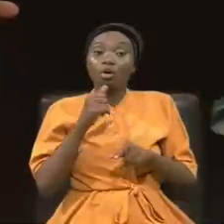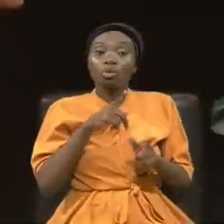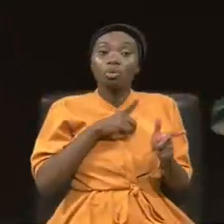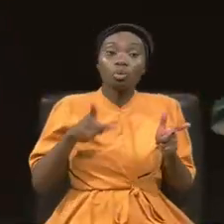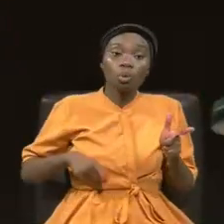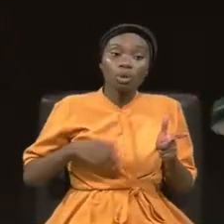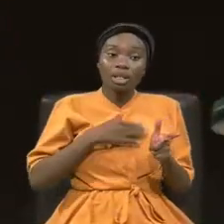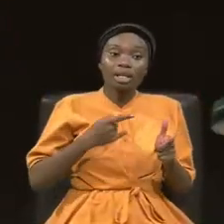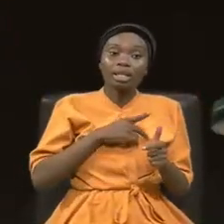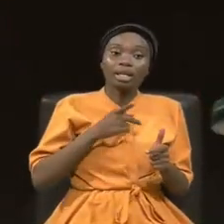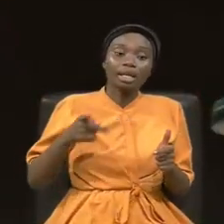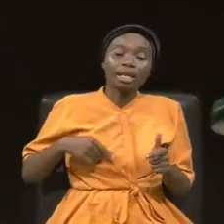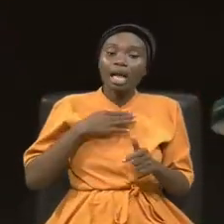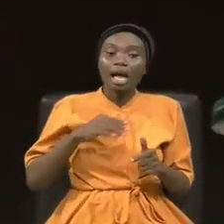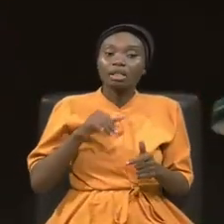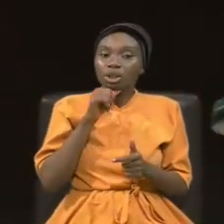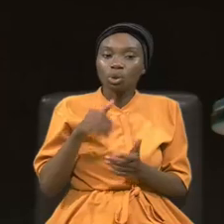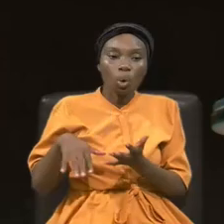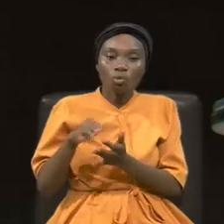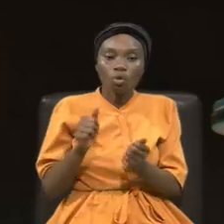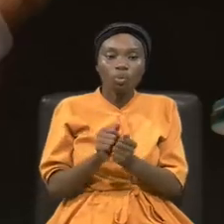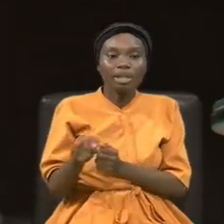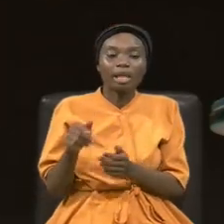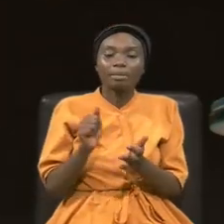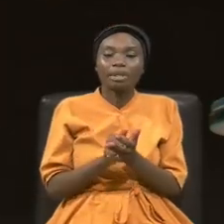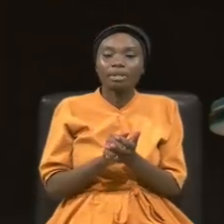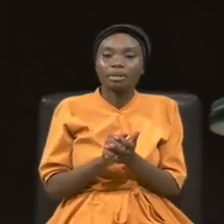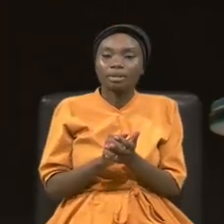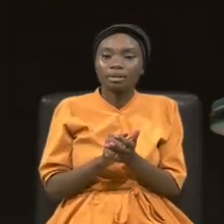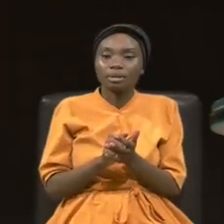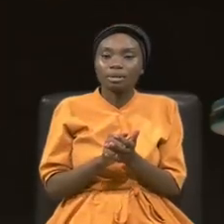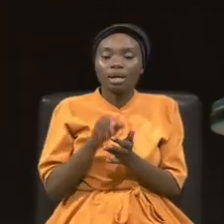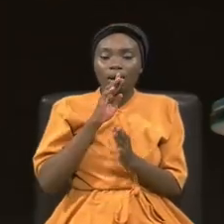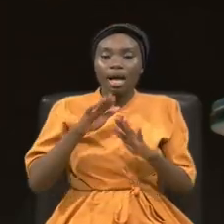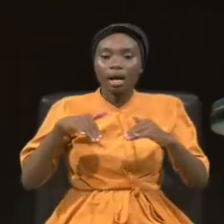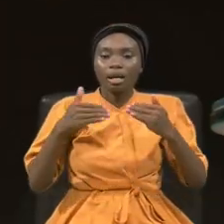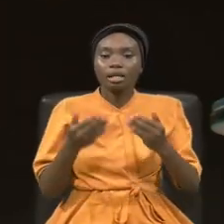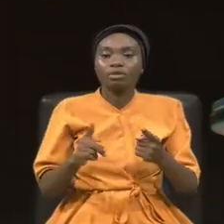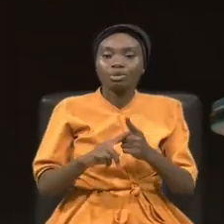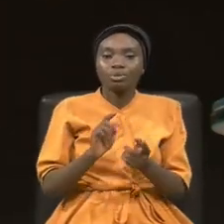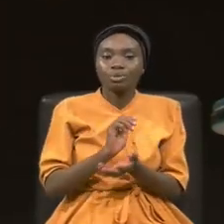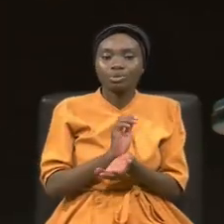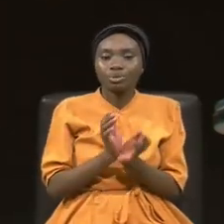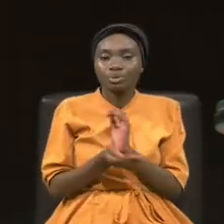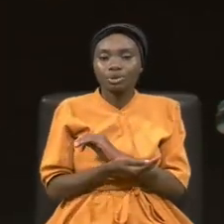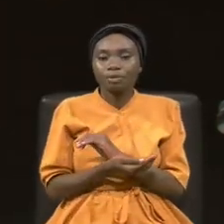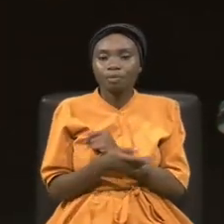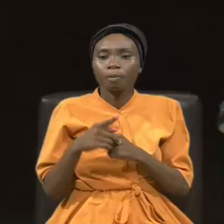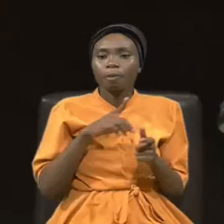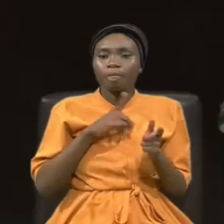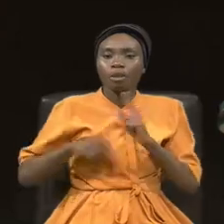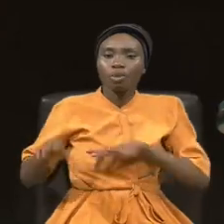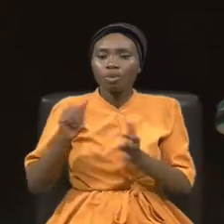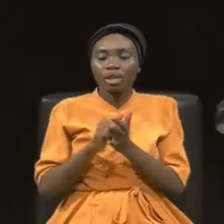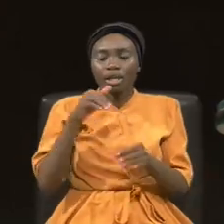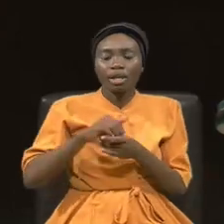dit que crains l'Éternel et le roi, ne te mêle pas avec les gens, avec les hommes remuants. Que